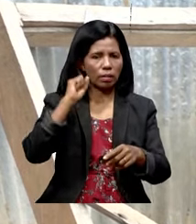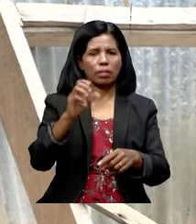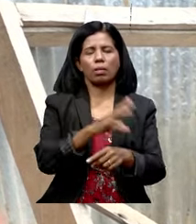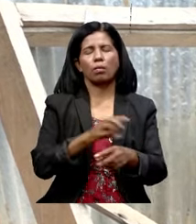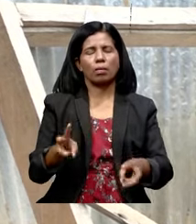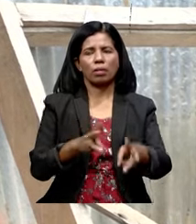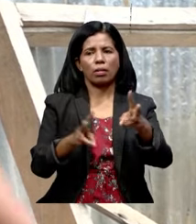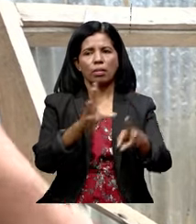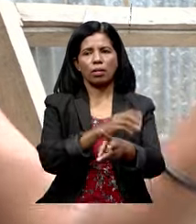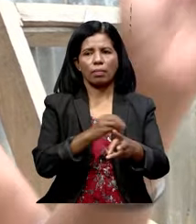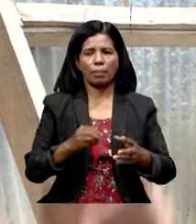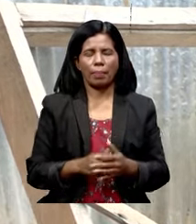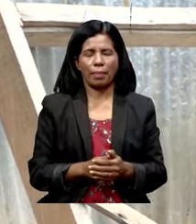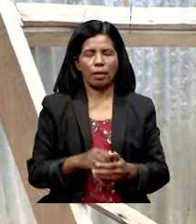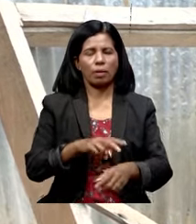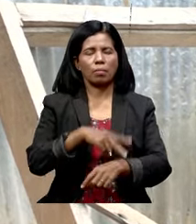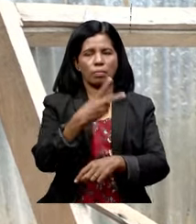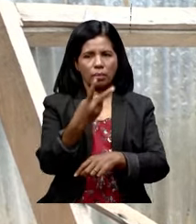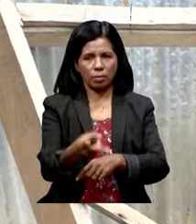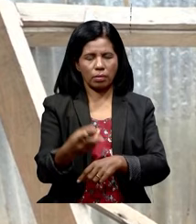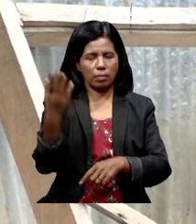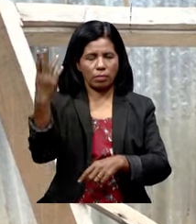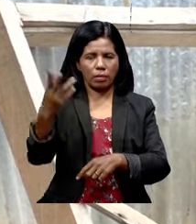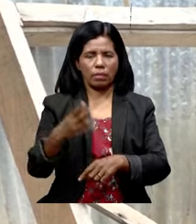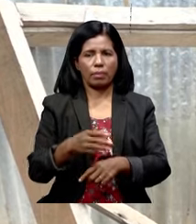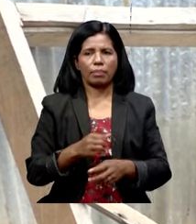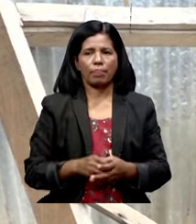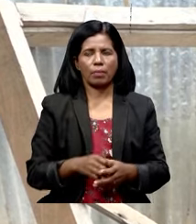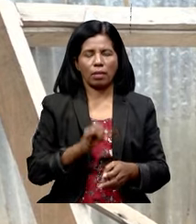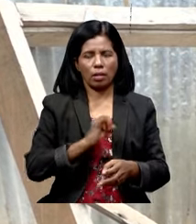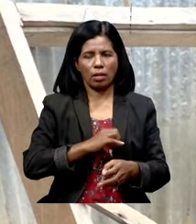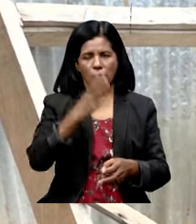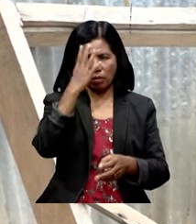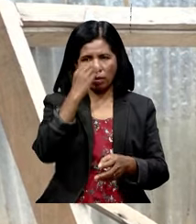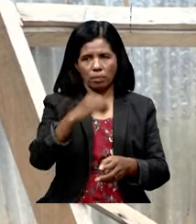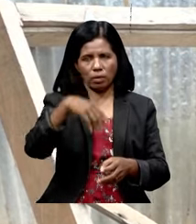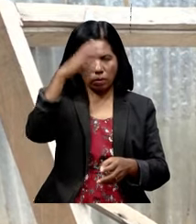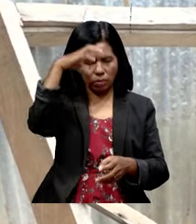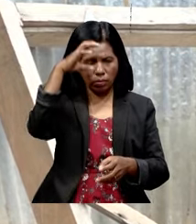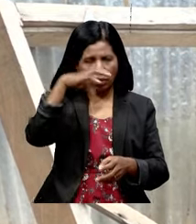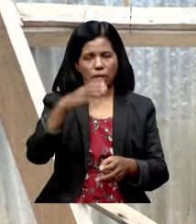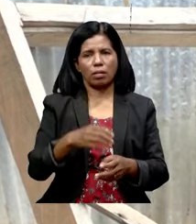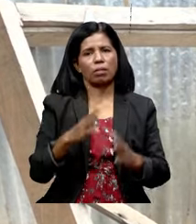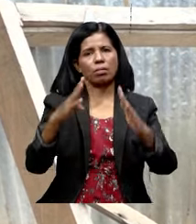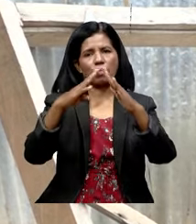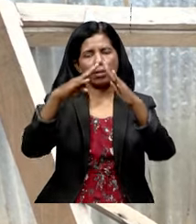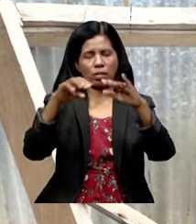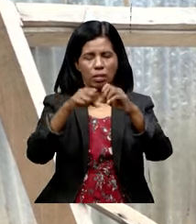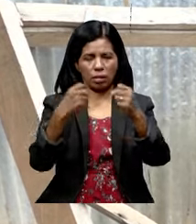kono o monu tun hebe rainaru hau to be helamos udan tamah